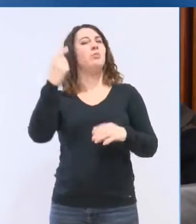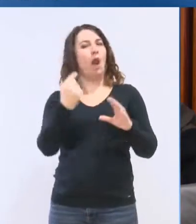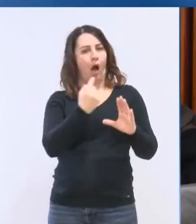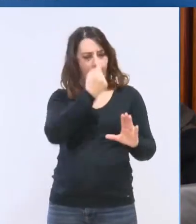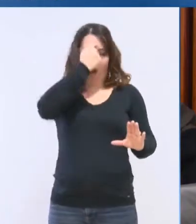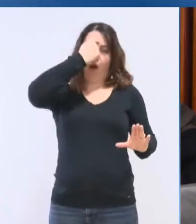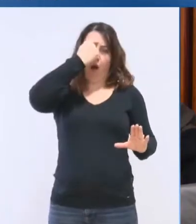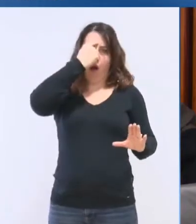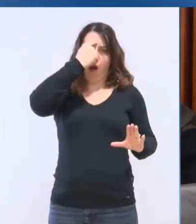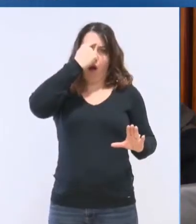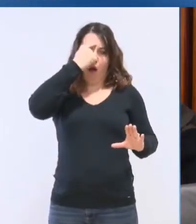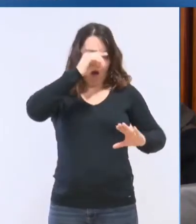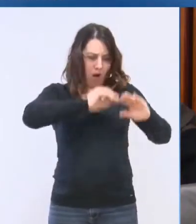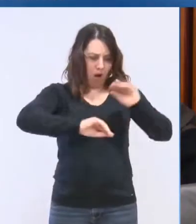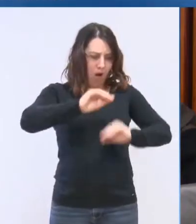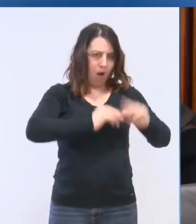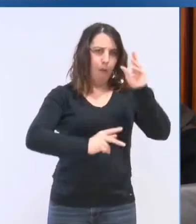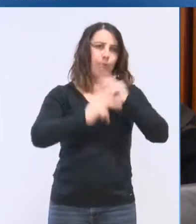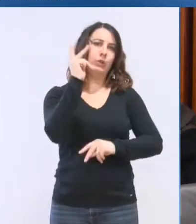cette